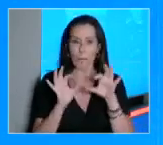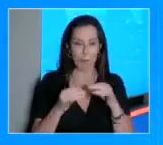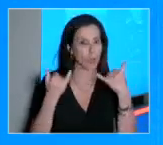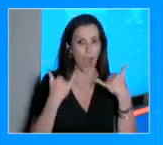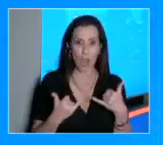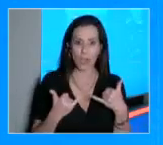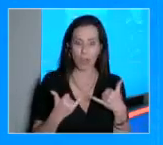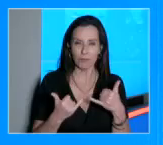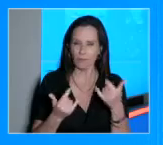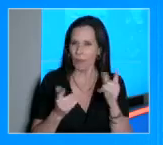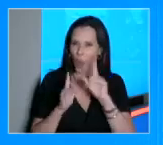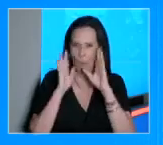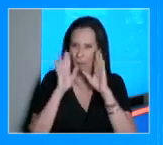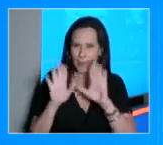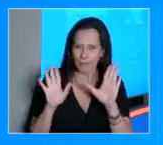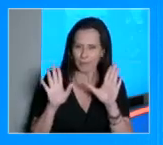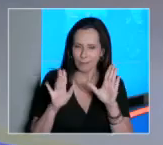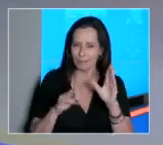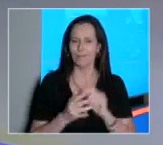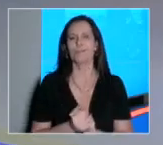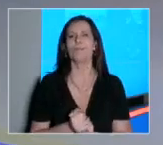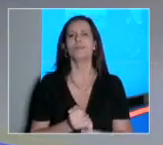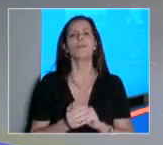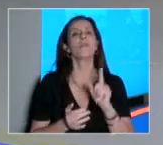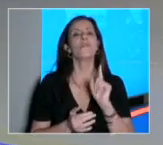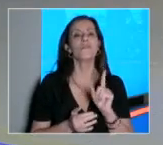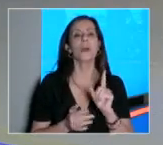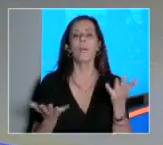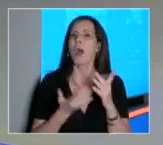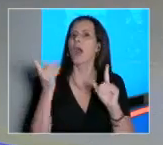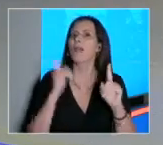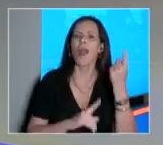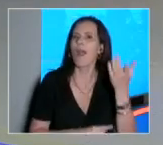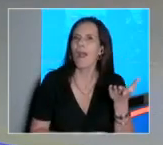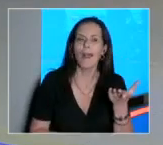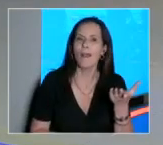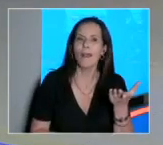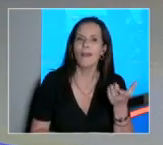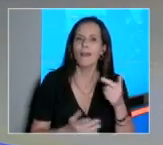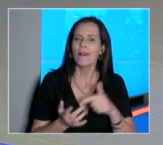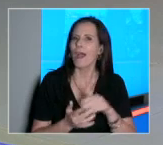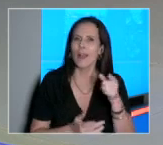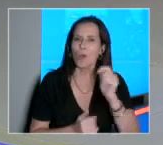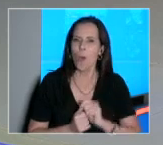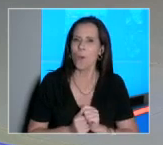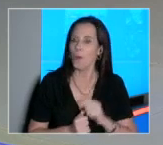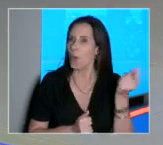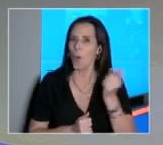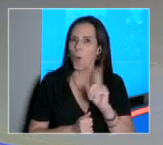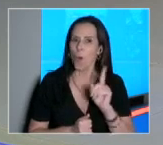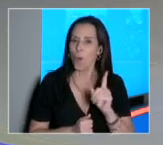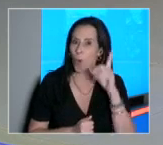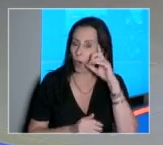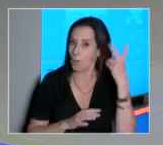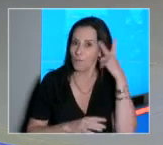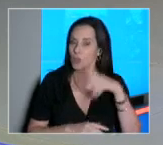ברגע זה, משפשפים את העיניים, מנקים את האוזניים. מה קרה להני הרחת לוקום הזה? הוא לא קולט